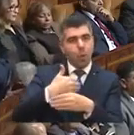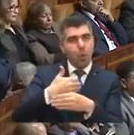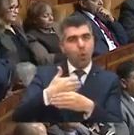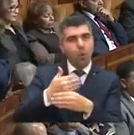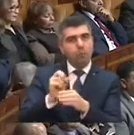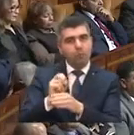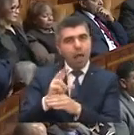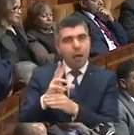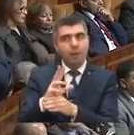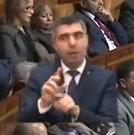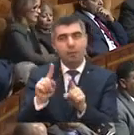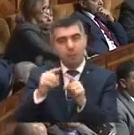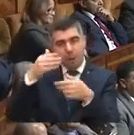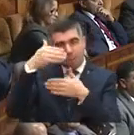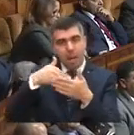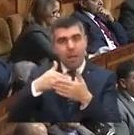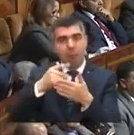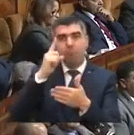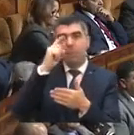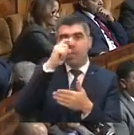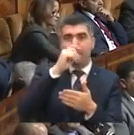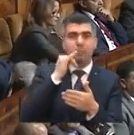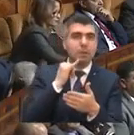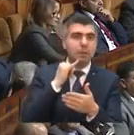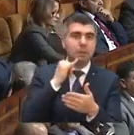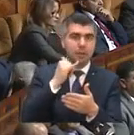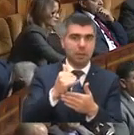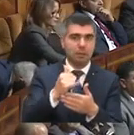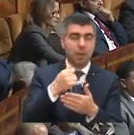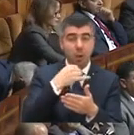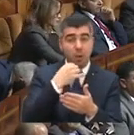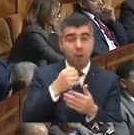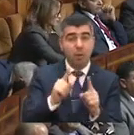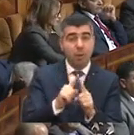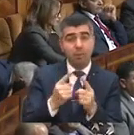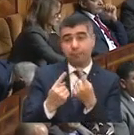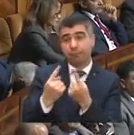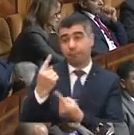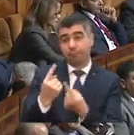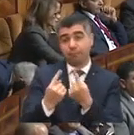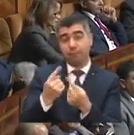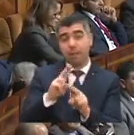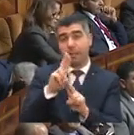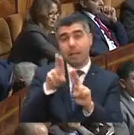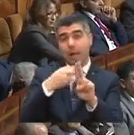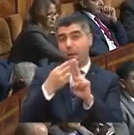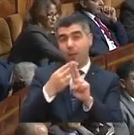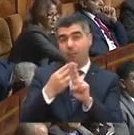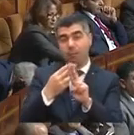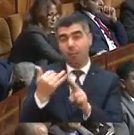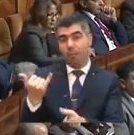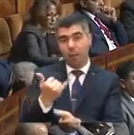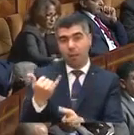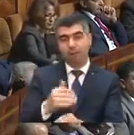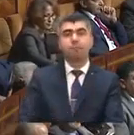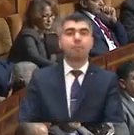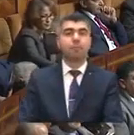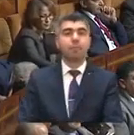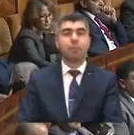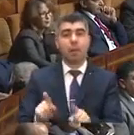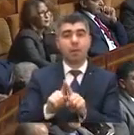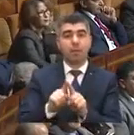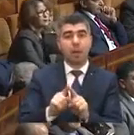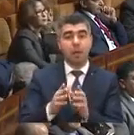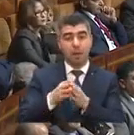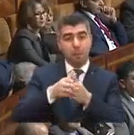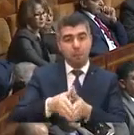الوطن. نتساءل السيد الوزير، هل هذا تواطؤ أم فساد في حق المغاربة؟ السيد الوزير، الرحلات المنطلقة من الموانئ الأوروبية في